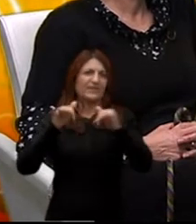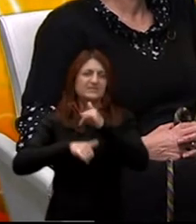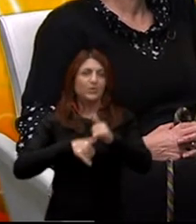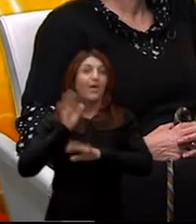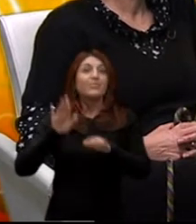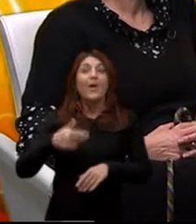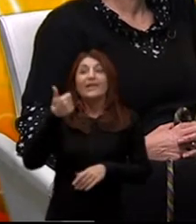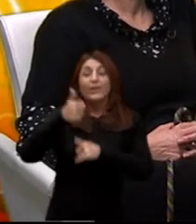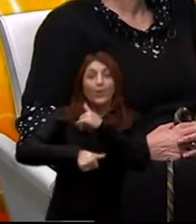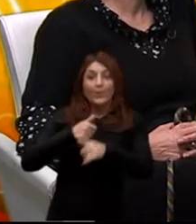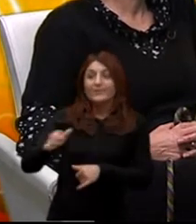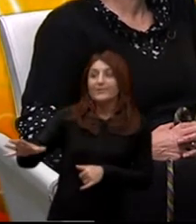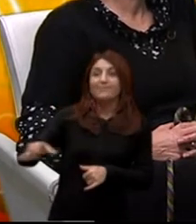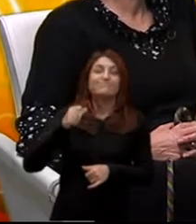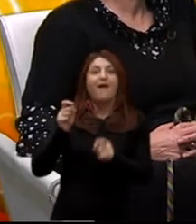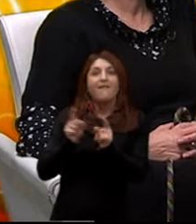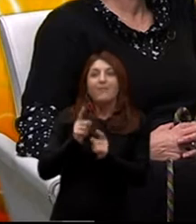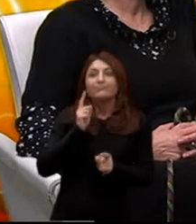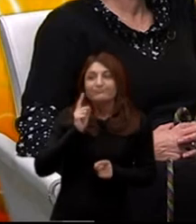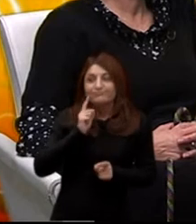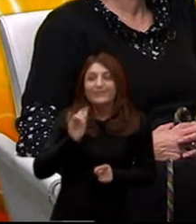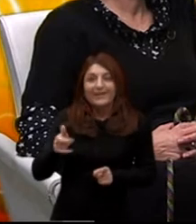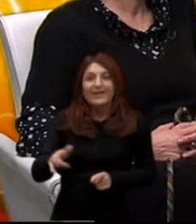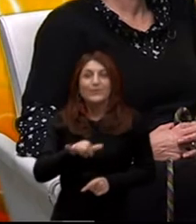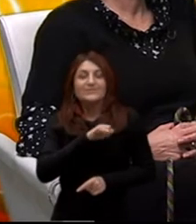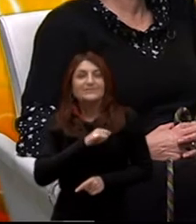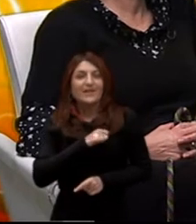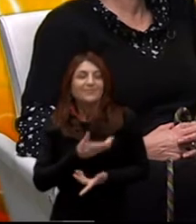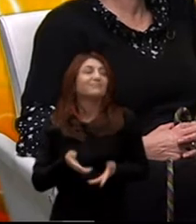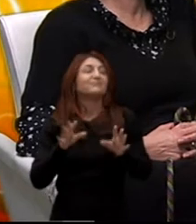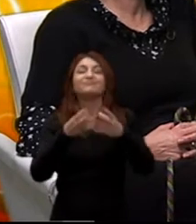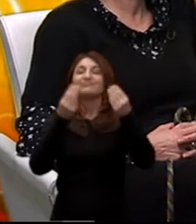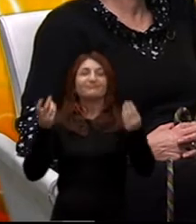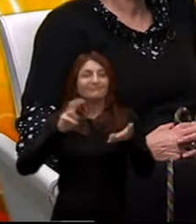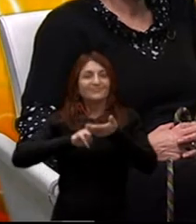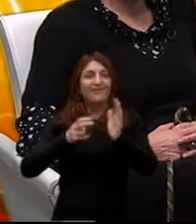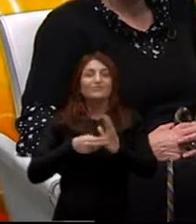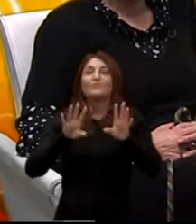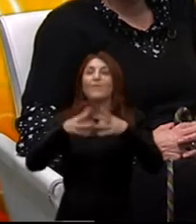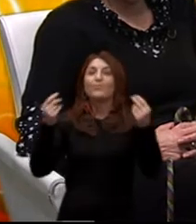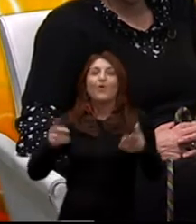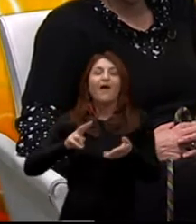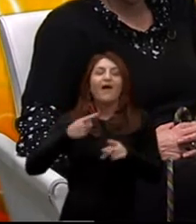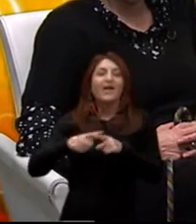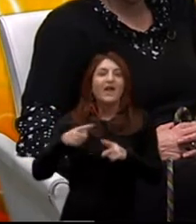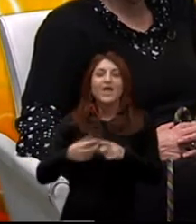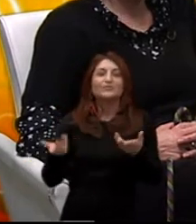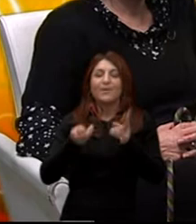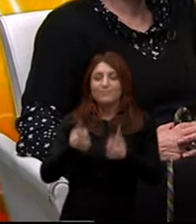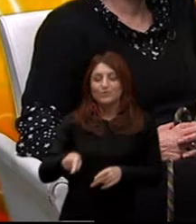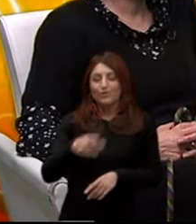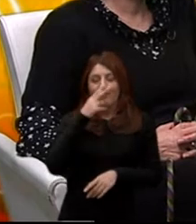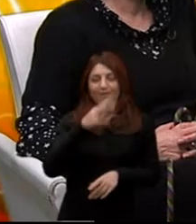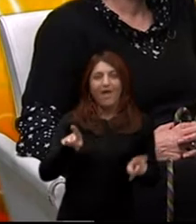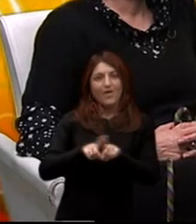psa da vide da li je uopće pas za njih. Eto, tako da postoji puno načina i puno razloga kroz koji se to može gledati kao jedna